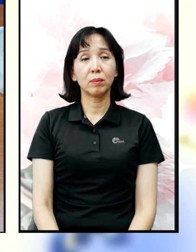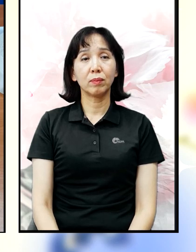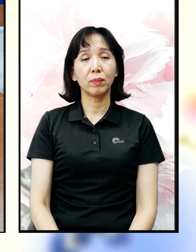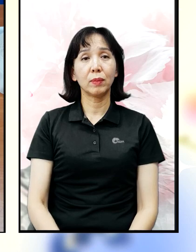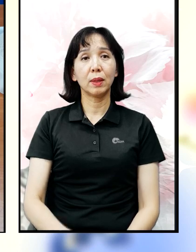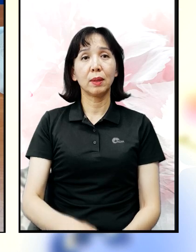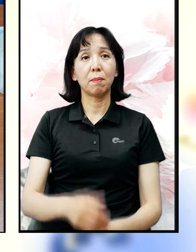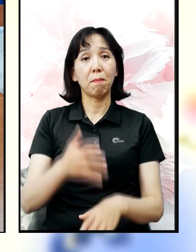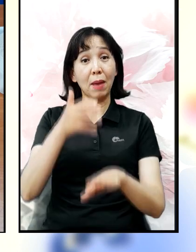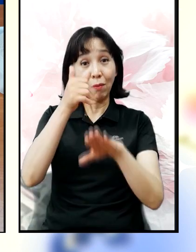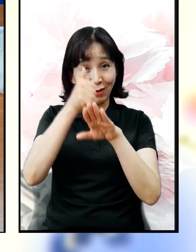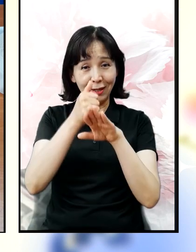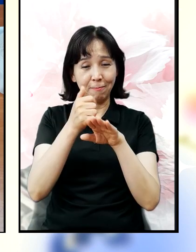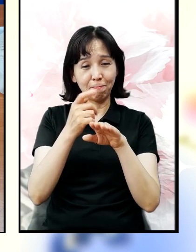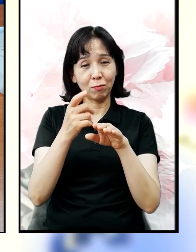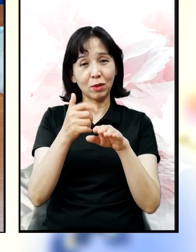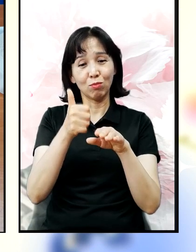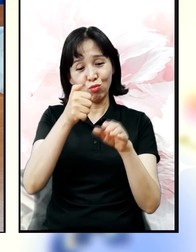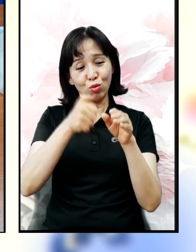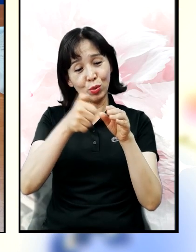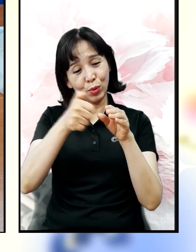마무리를 해주시고요.